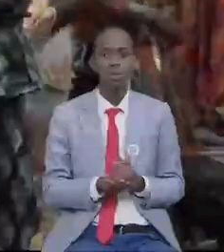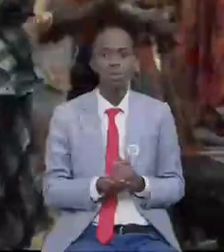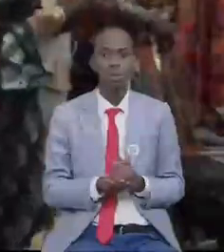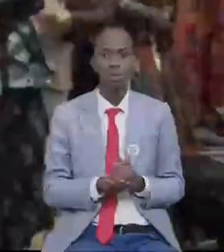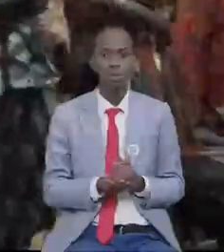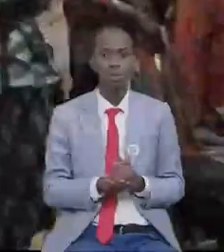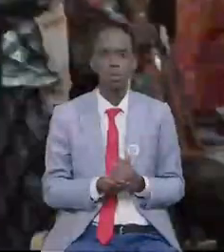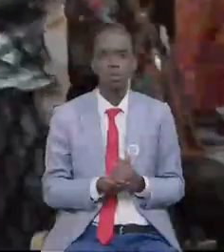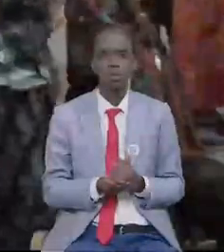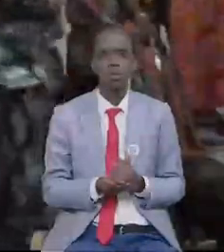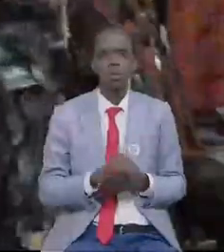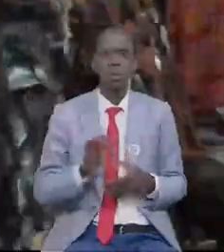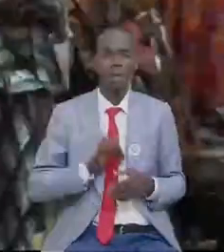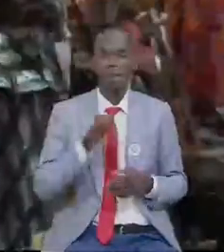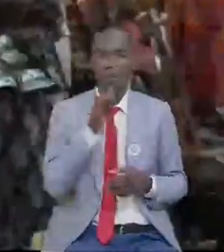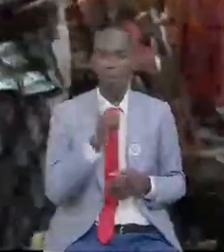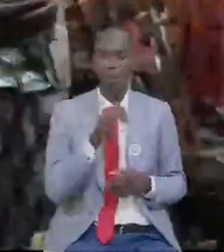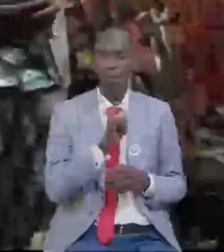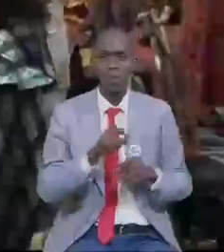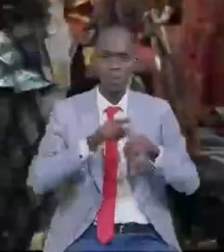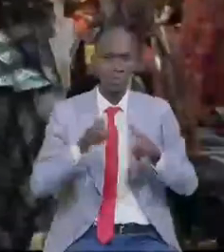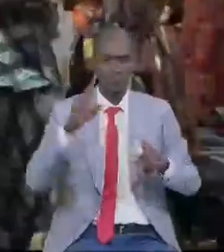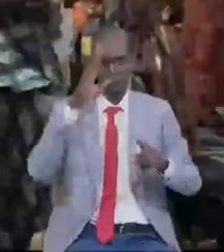Je suis un homme différent maintenant. Seigneur, je crois.